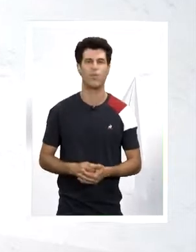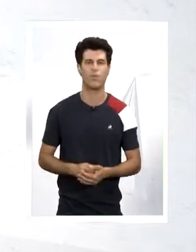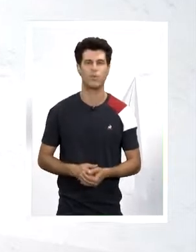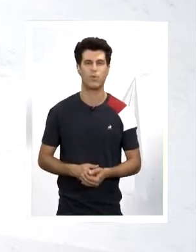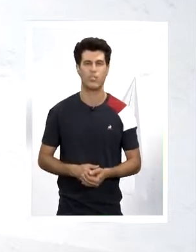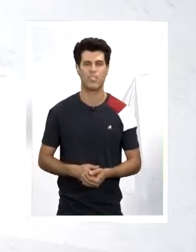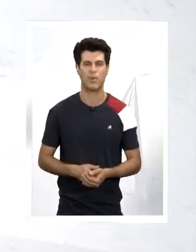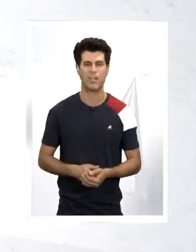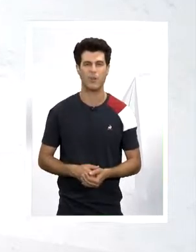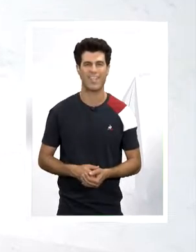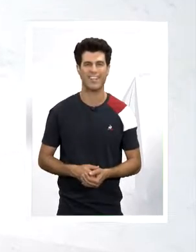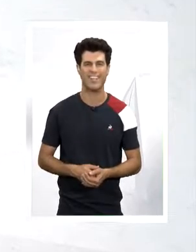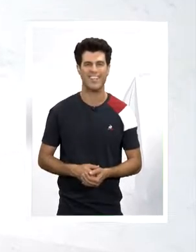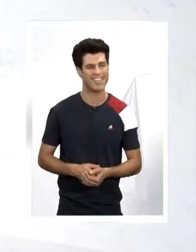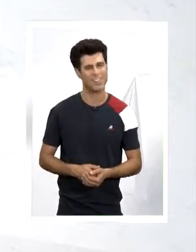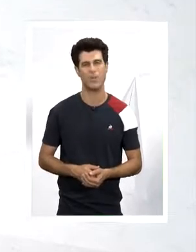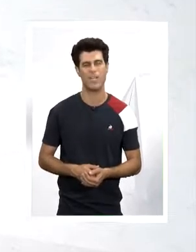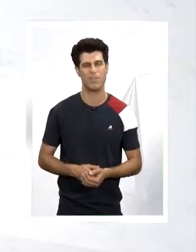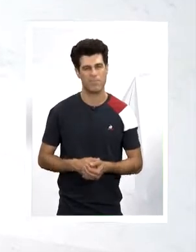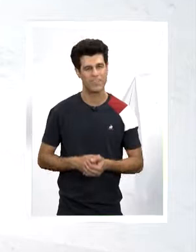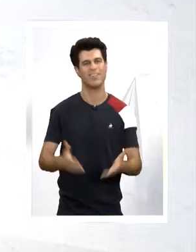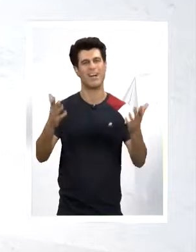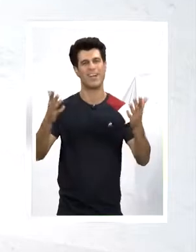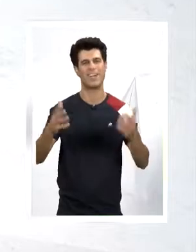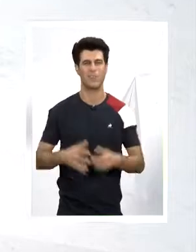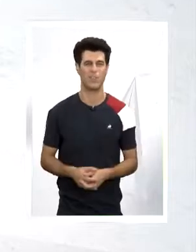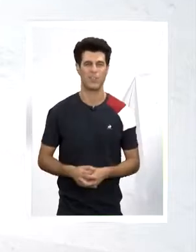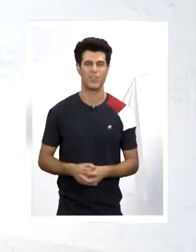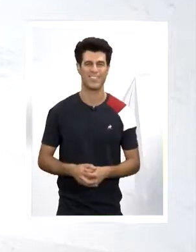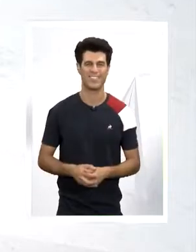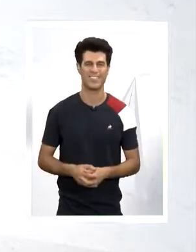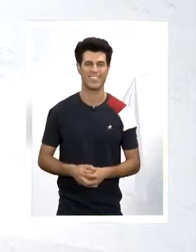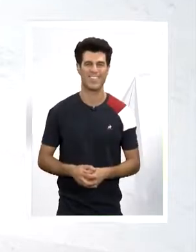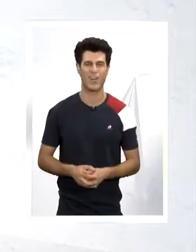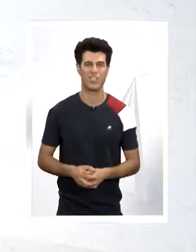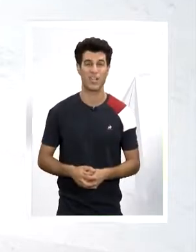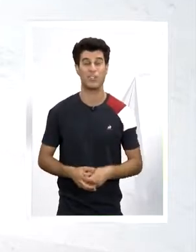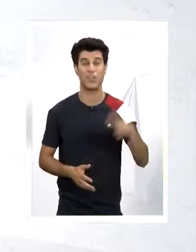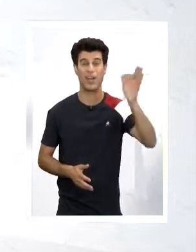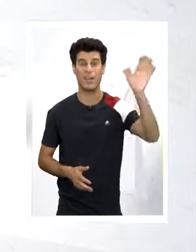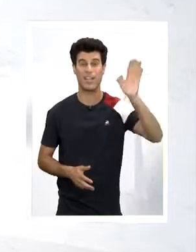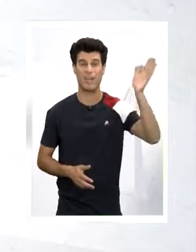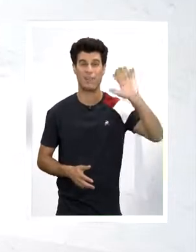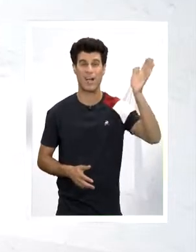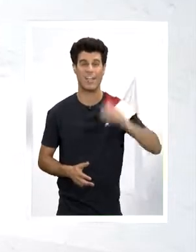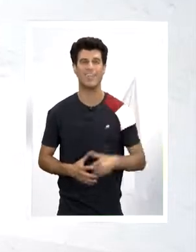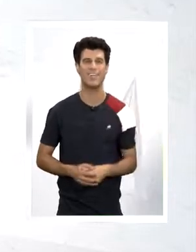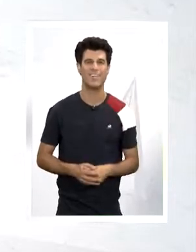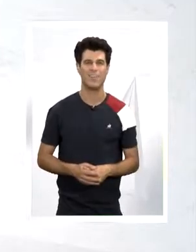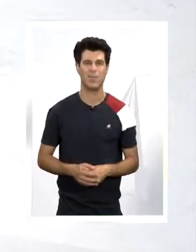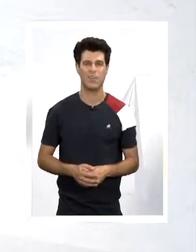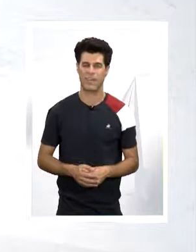ובקרוב קרוב אני בטוח שסבא ייקח אותך לטיולים הכי יפים שלו. להתראות שיר, ותודה רבה לאמא